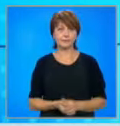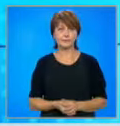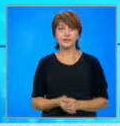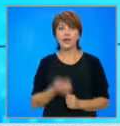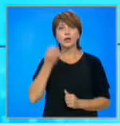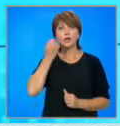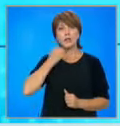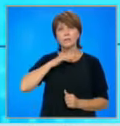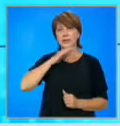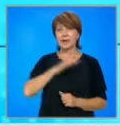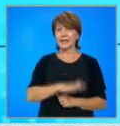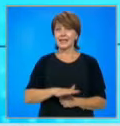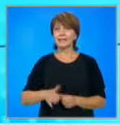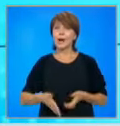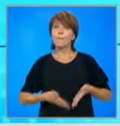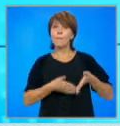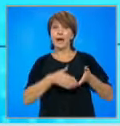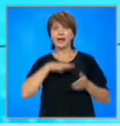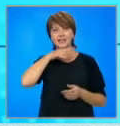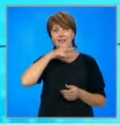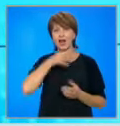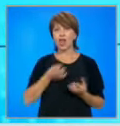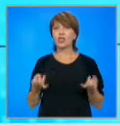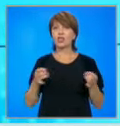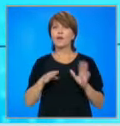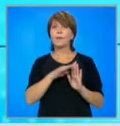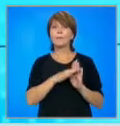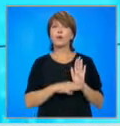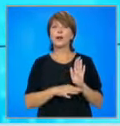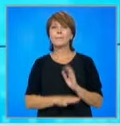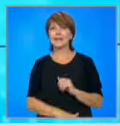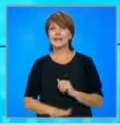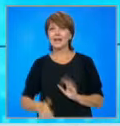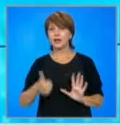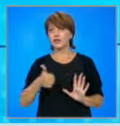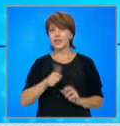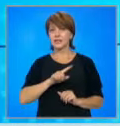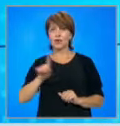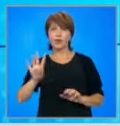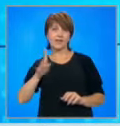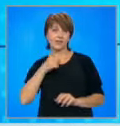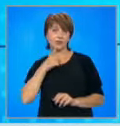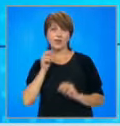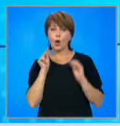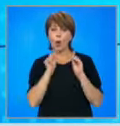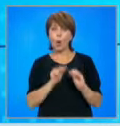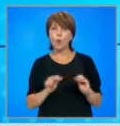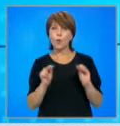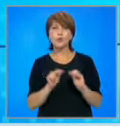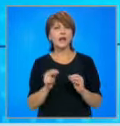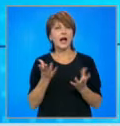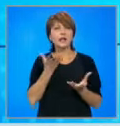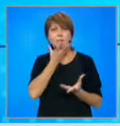И добрият пример – деца помагат на възрастни. Нова програма, насочена към деца от 6 до 9 години, ги учи как да